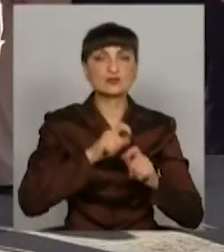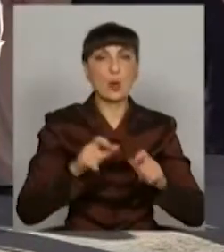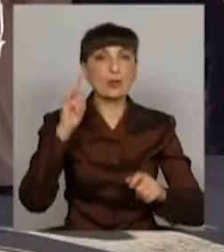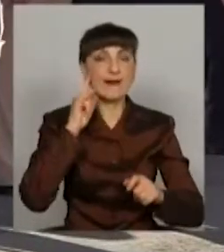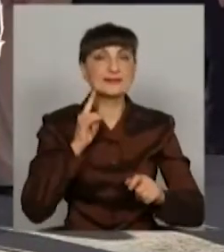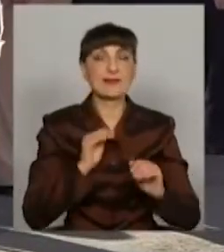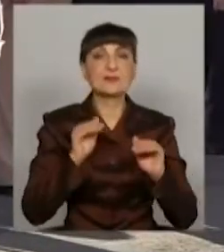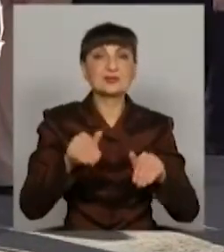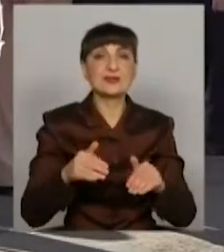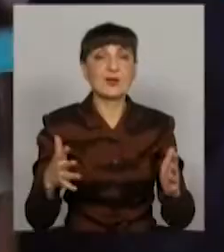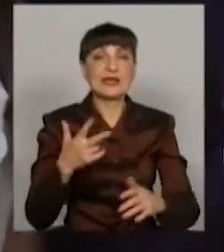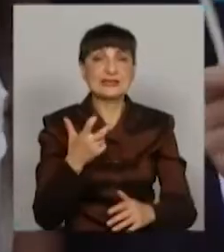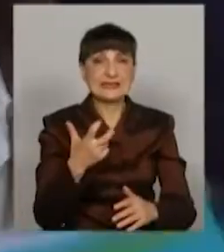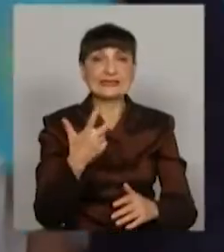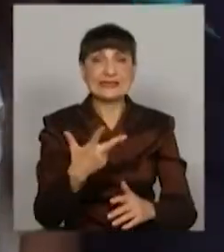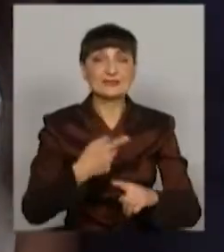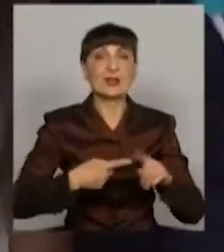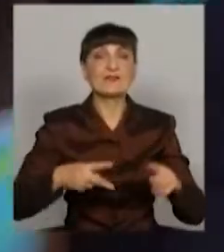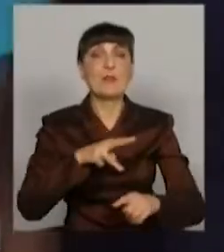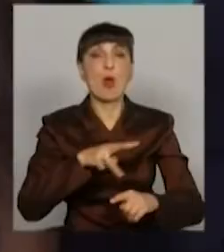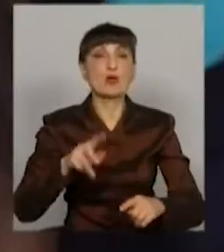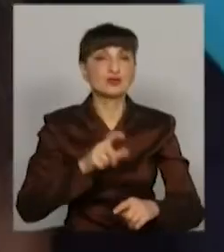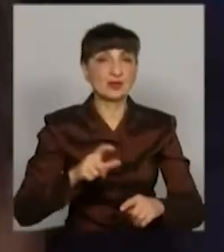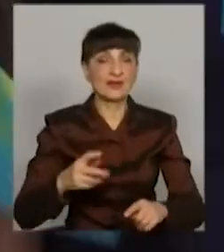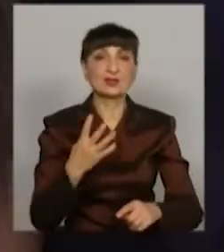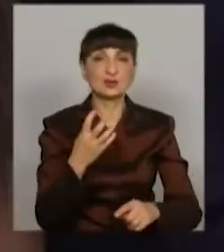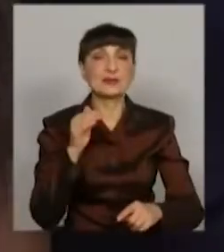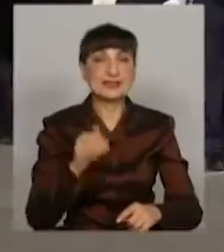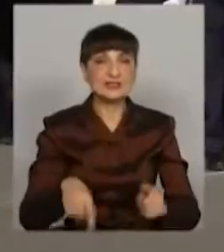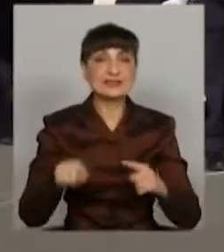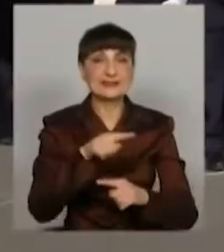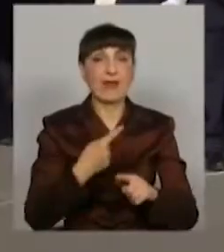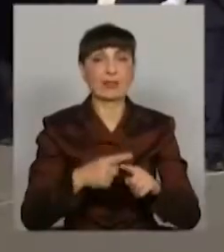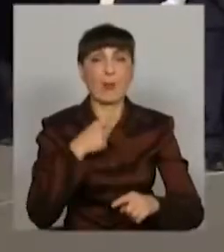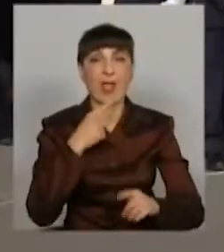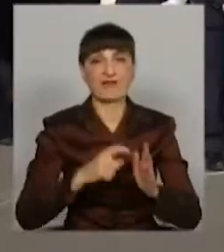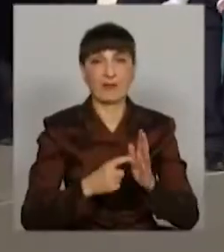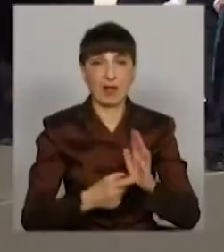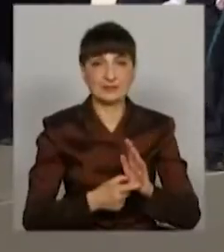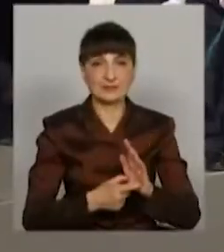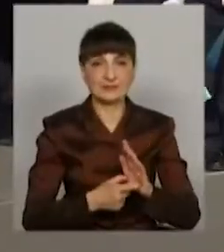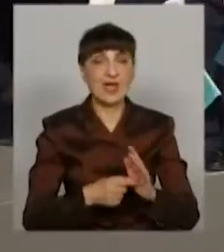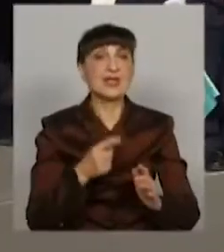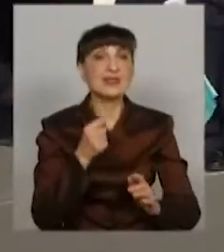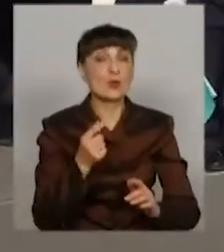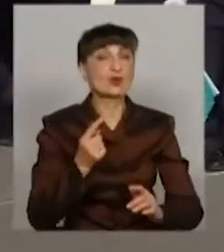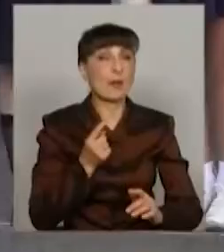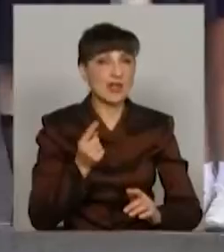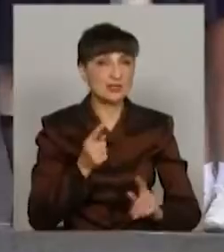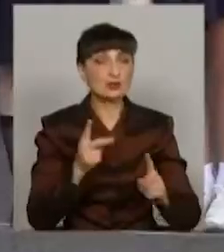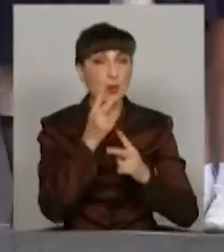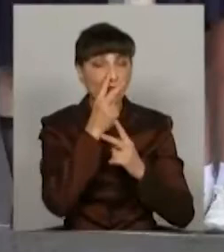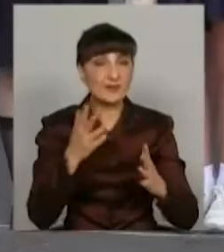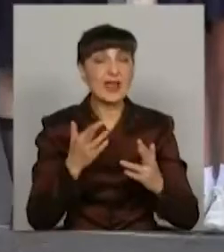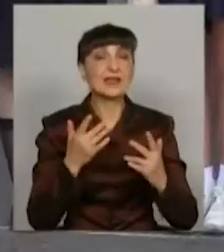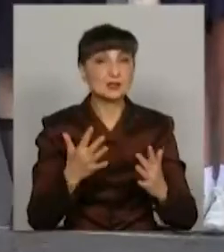Казахстана пошли почти 3,5 миллиона человек, около 400 тысяч из них – первоклашки. Остается только немного подождать, чтобы увидеть,